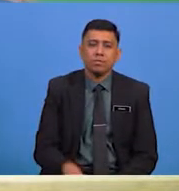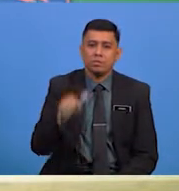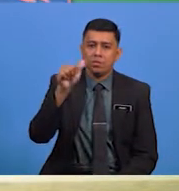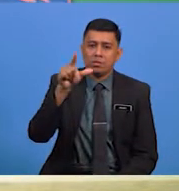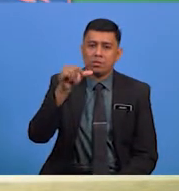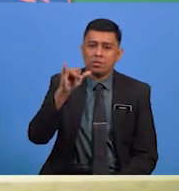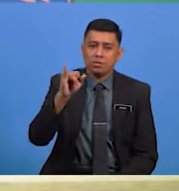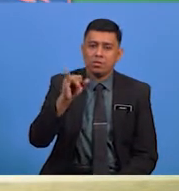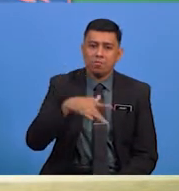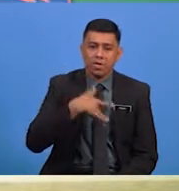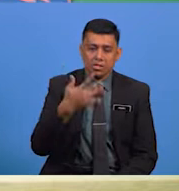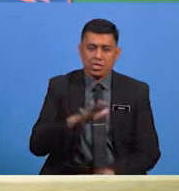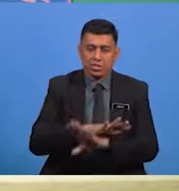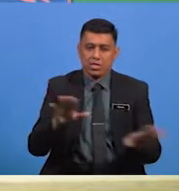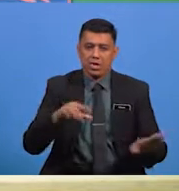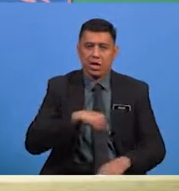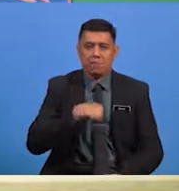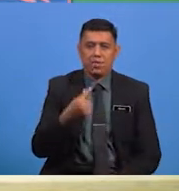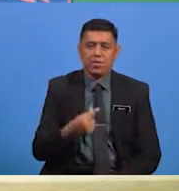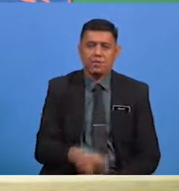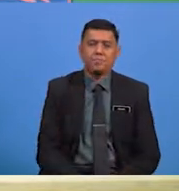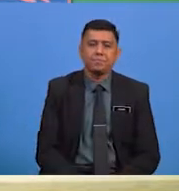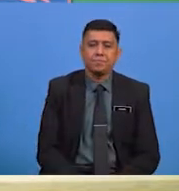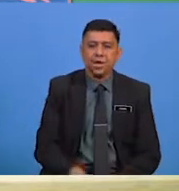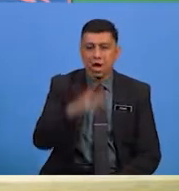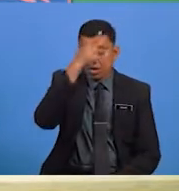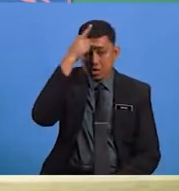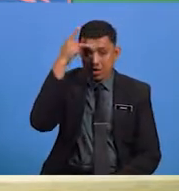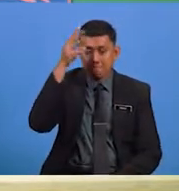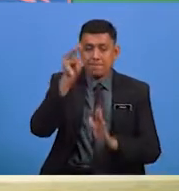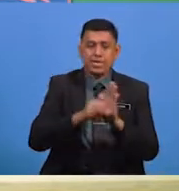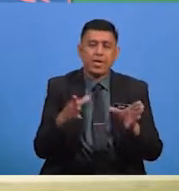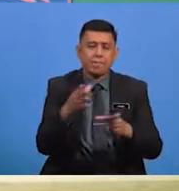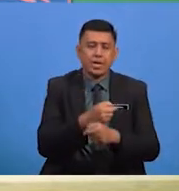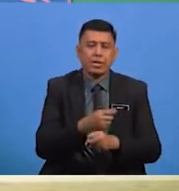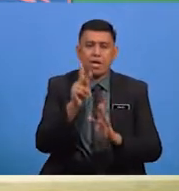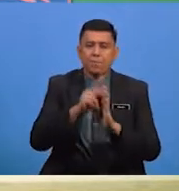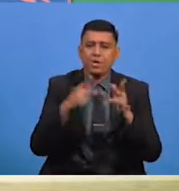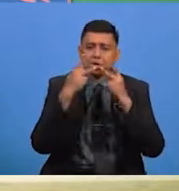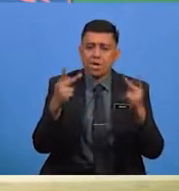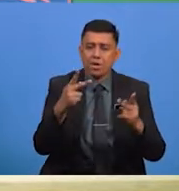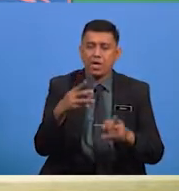Alia berasa tidak gembira kerana